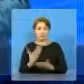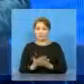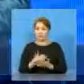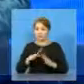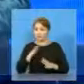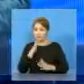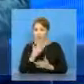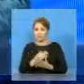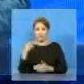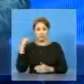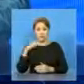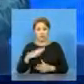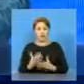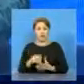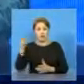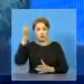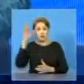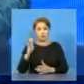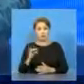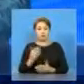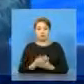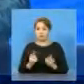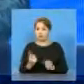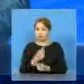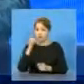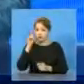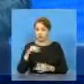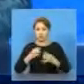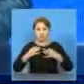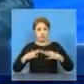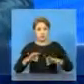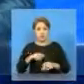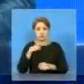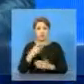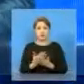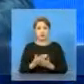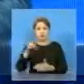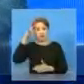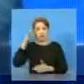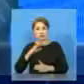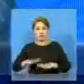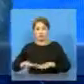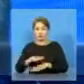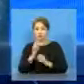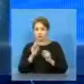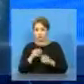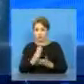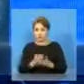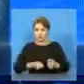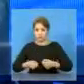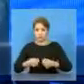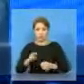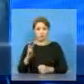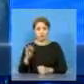свое время президент братской Турции Тургут Озал, впервые признавший нашу независимость, сказал: «Казахская страна, имеющая такого руководителя,